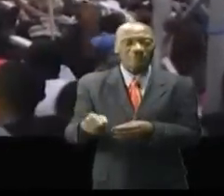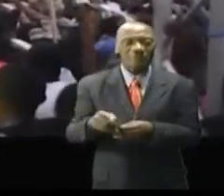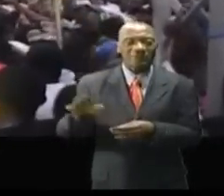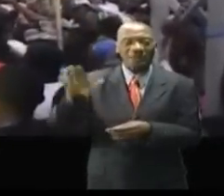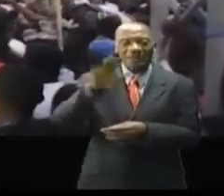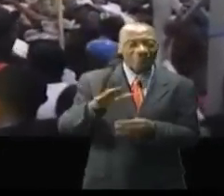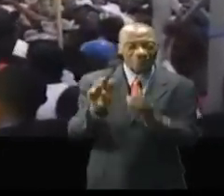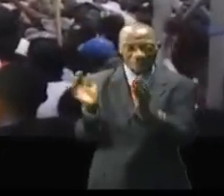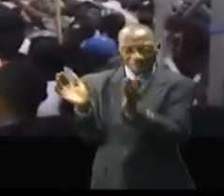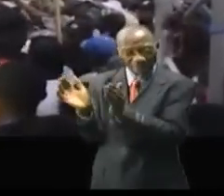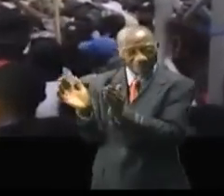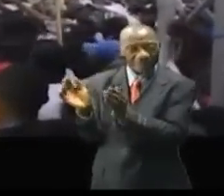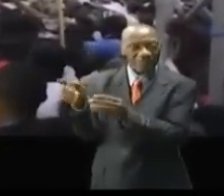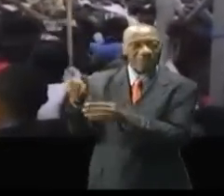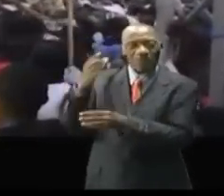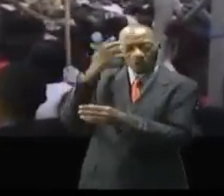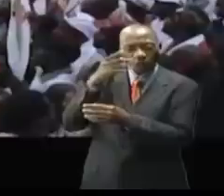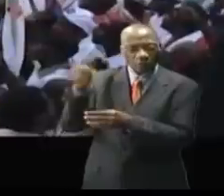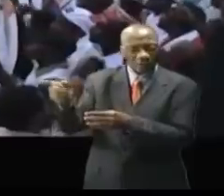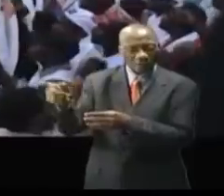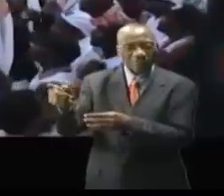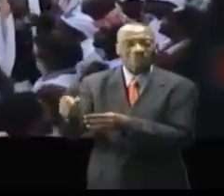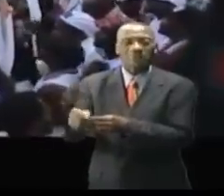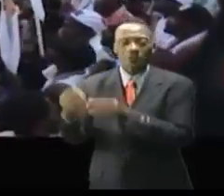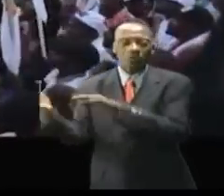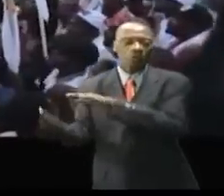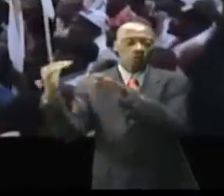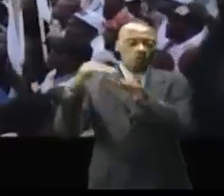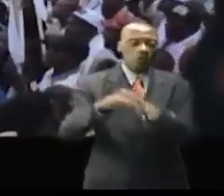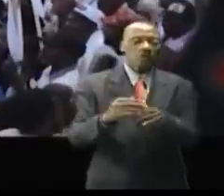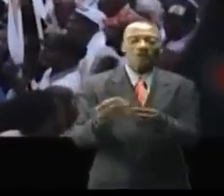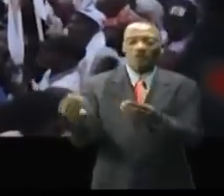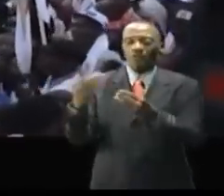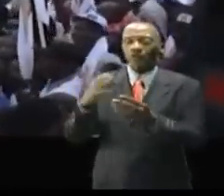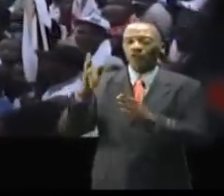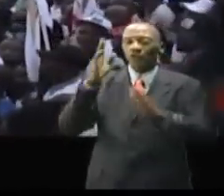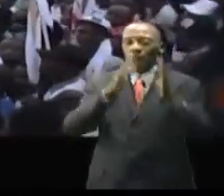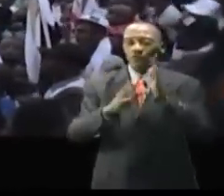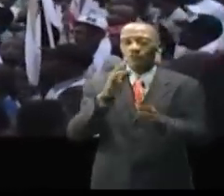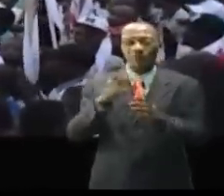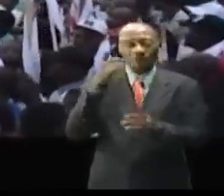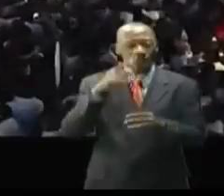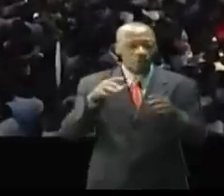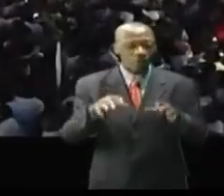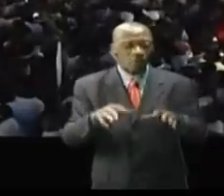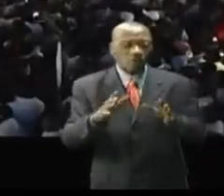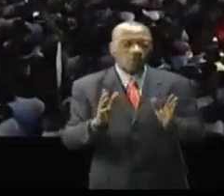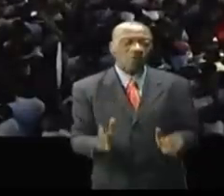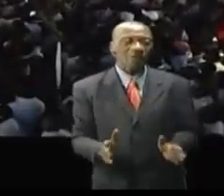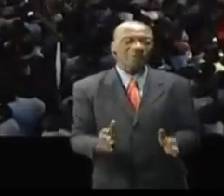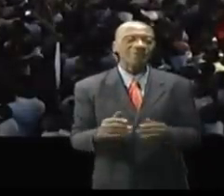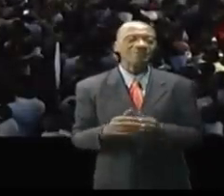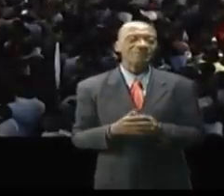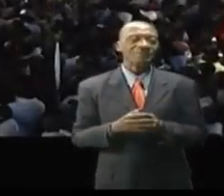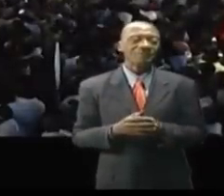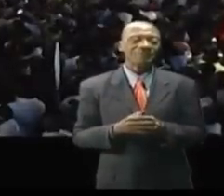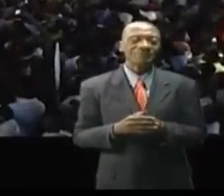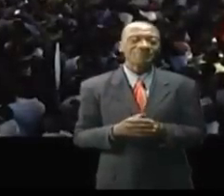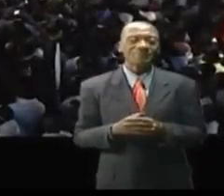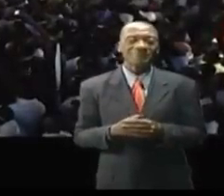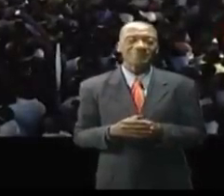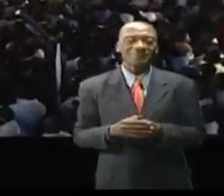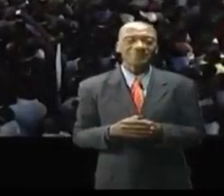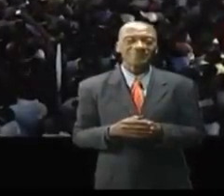Félix, tous les jours, de donner la mort au peuple congolais avec la complicité